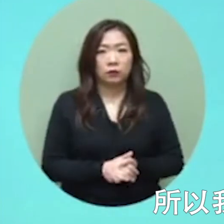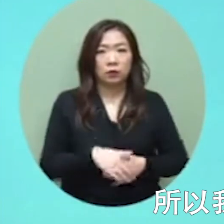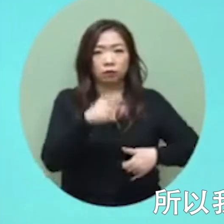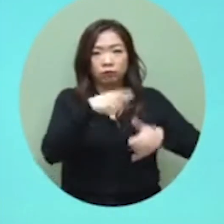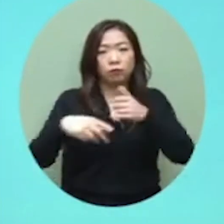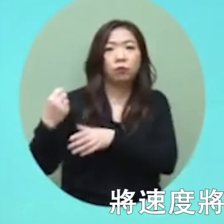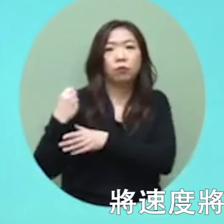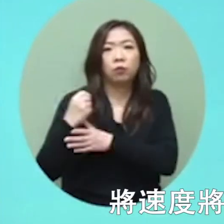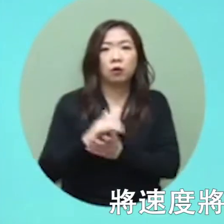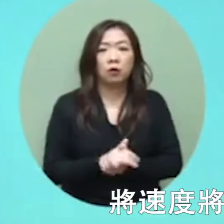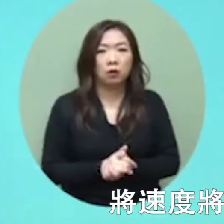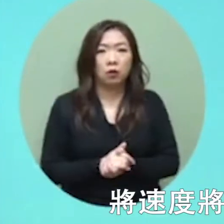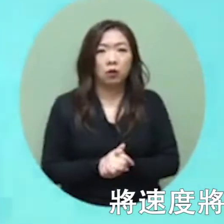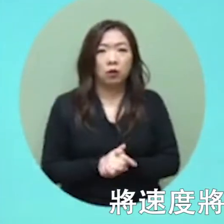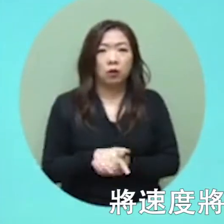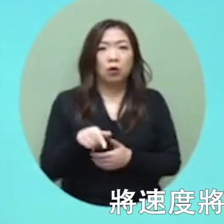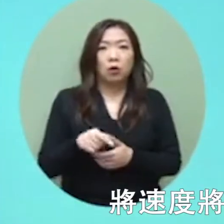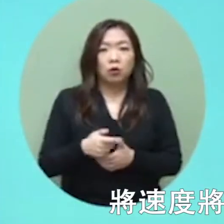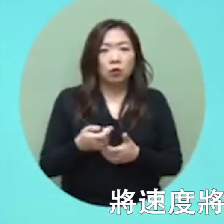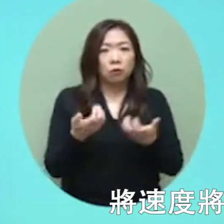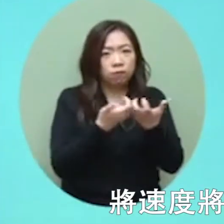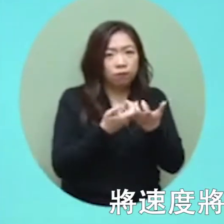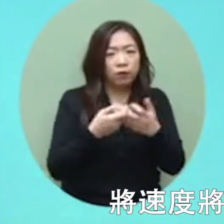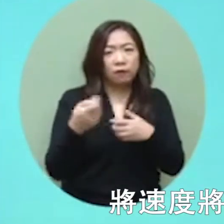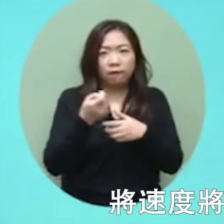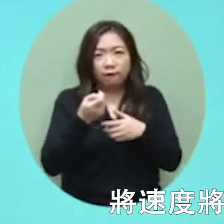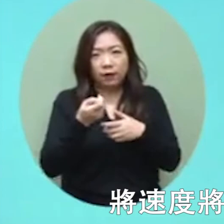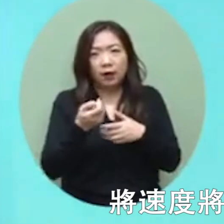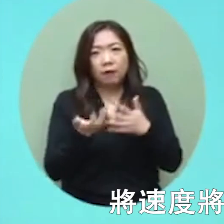力，將個速度、將個量和效